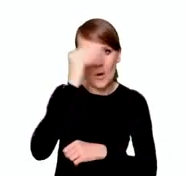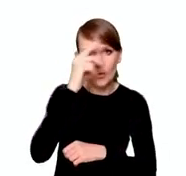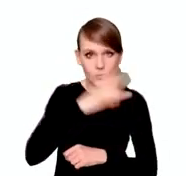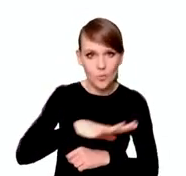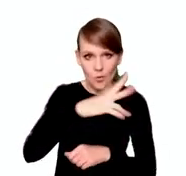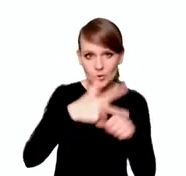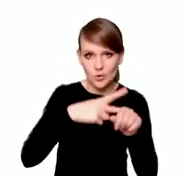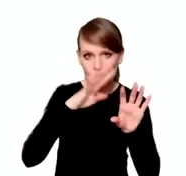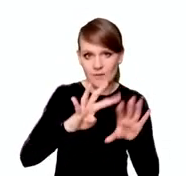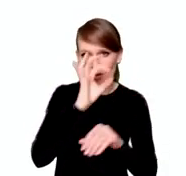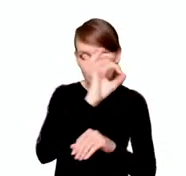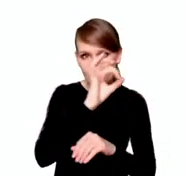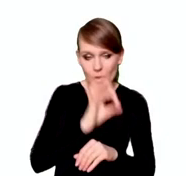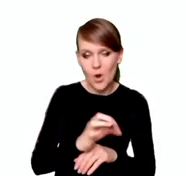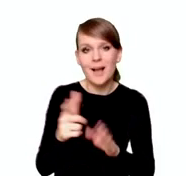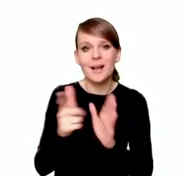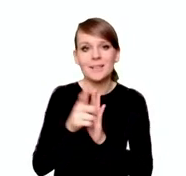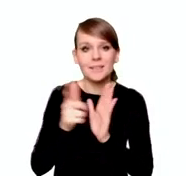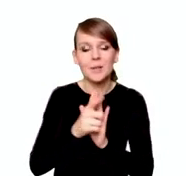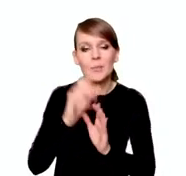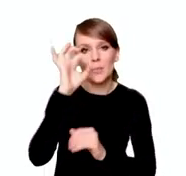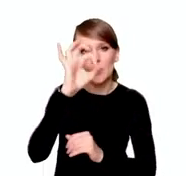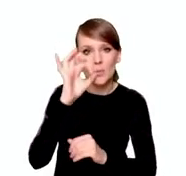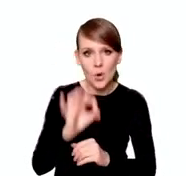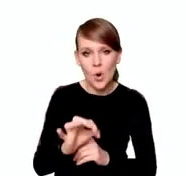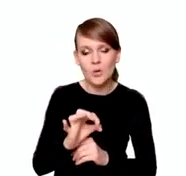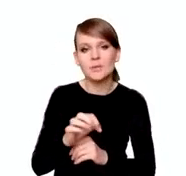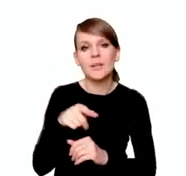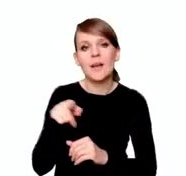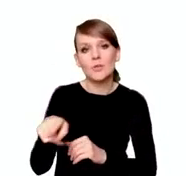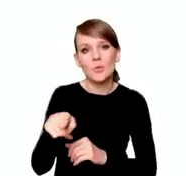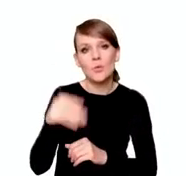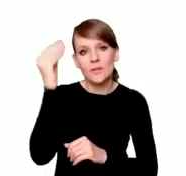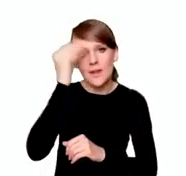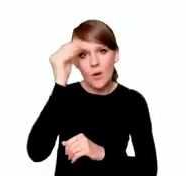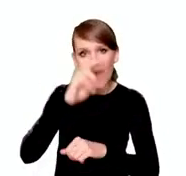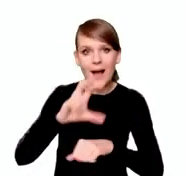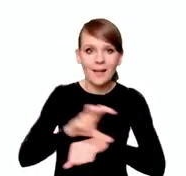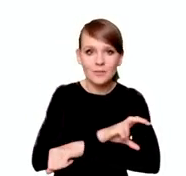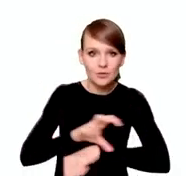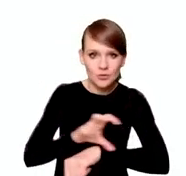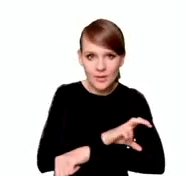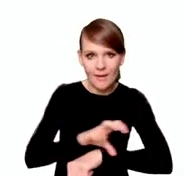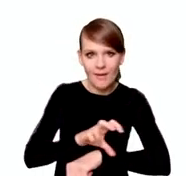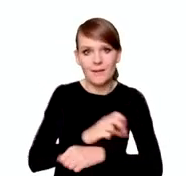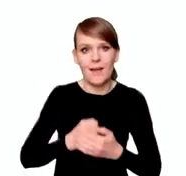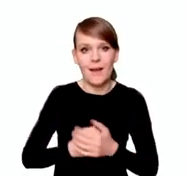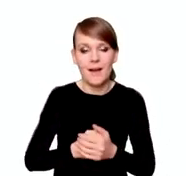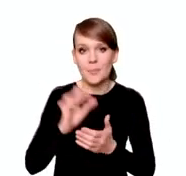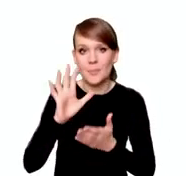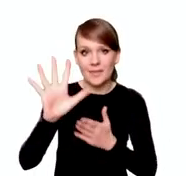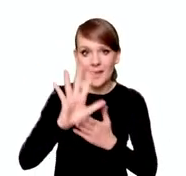próby, 17% w obszarze nauk inżynieryjno-technicznych,